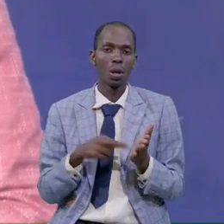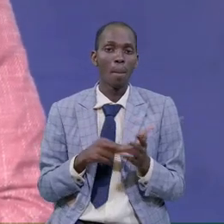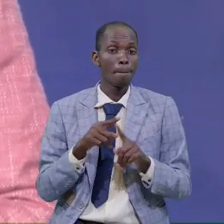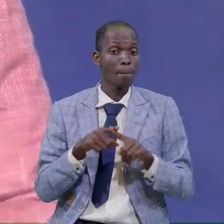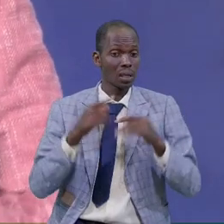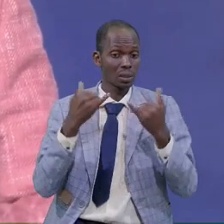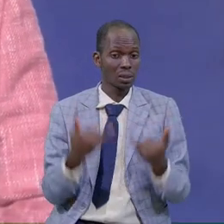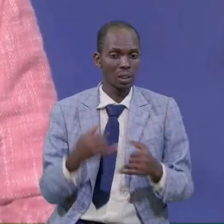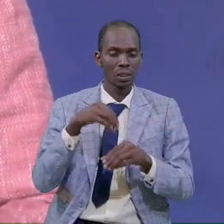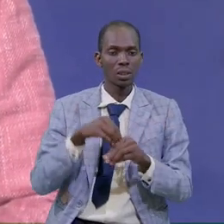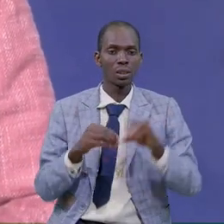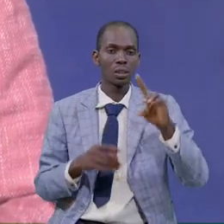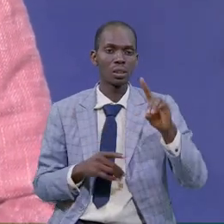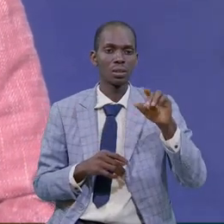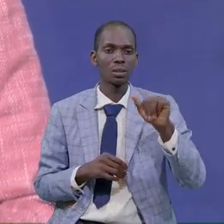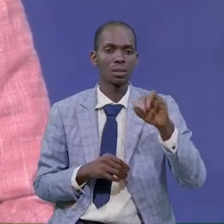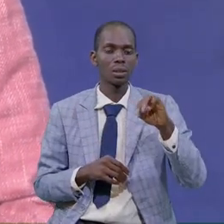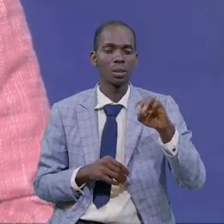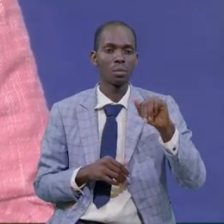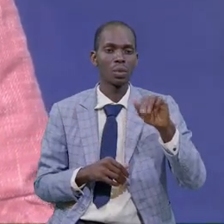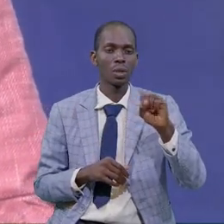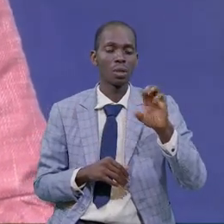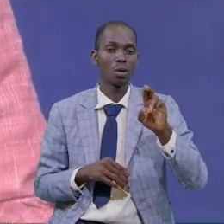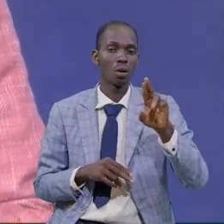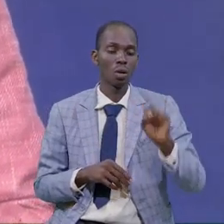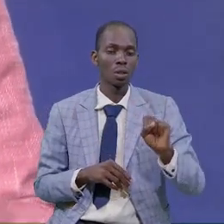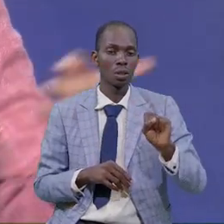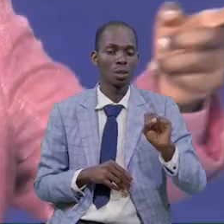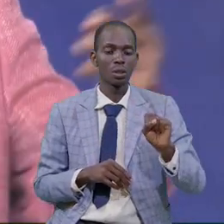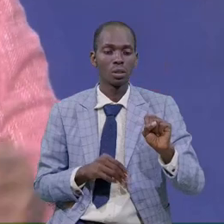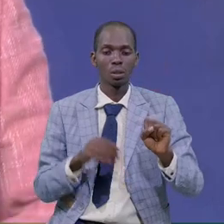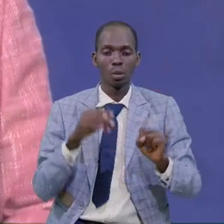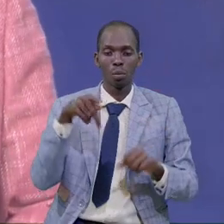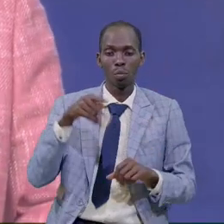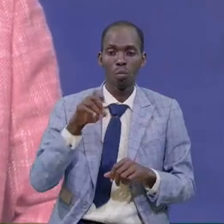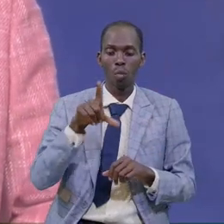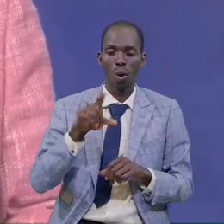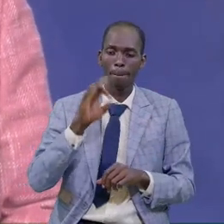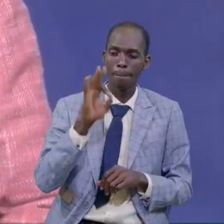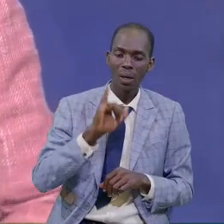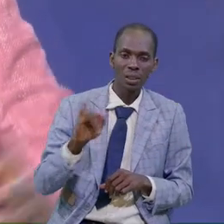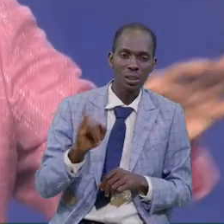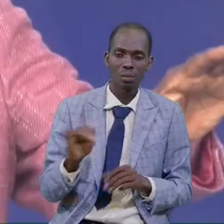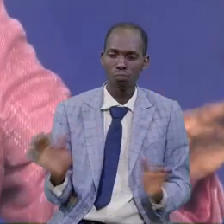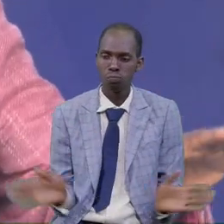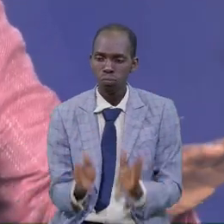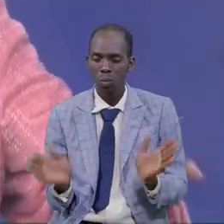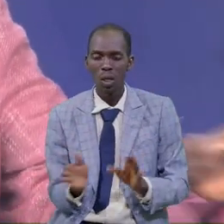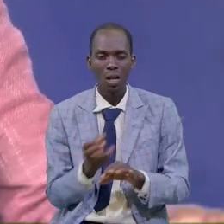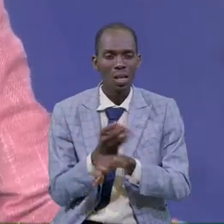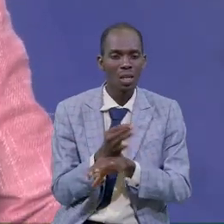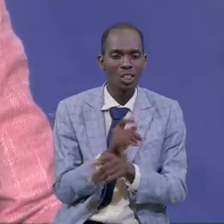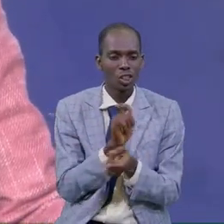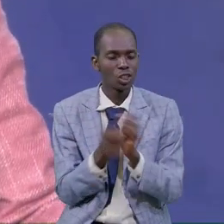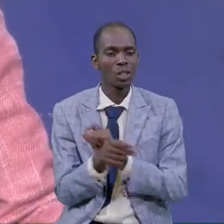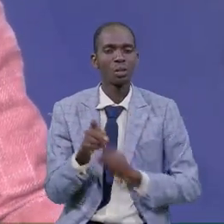Damas, sa prédication, son exhortation a changé les gens.